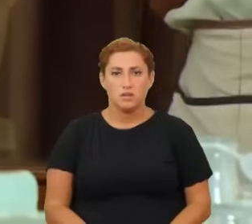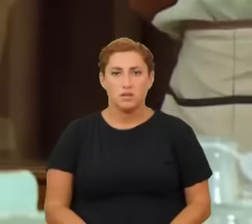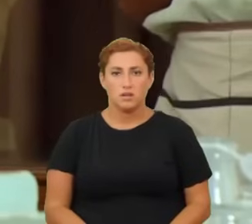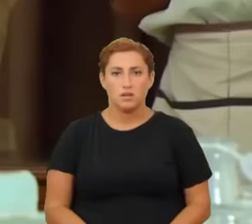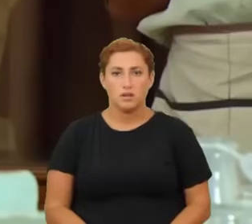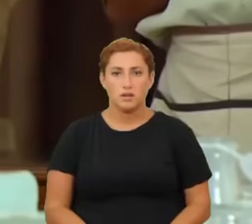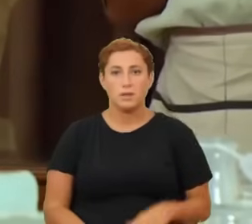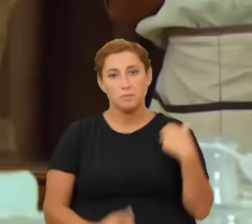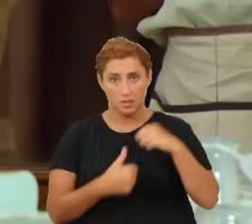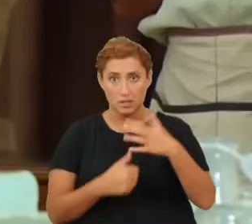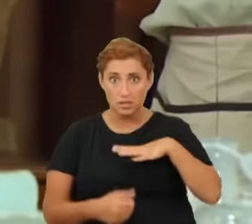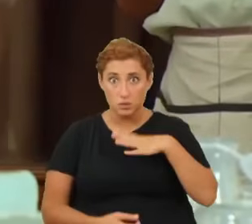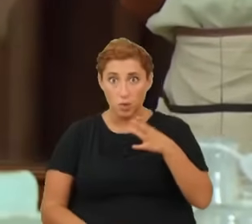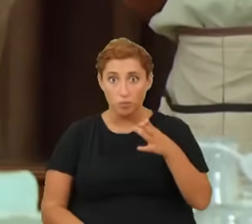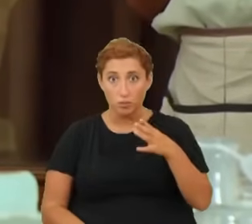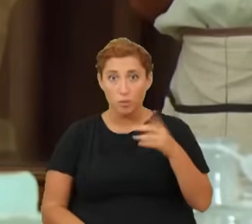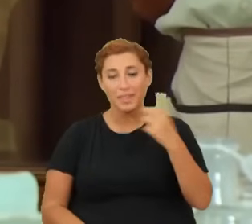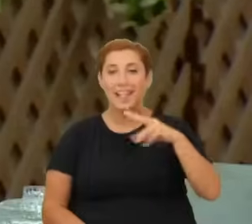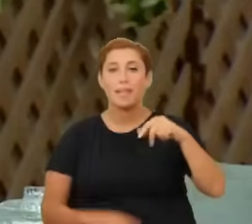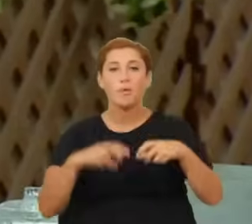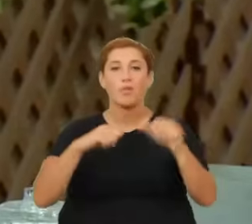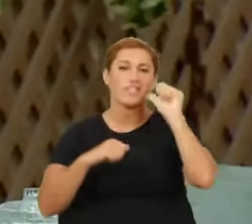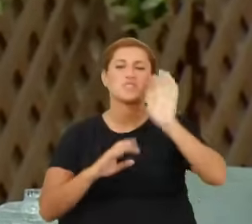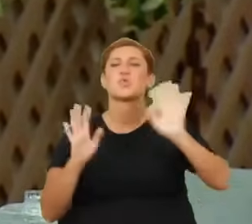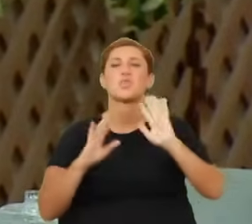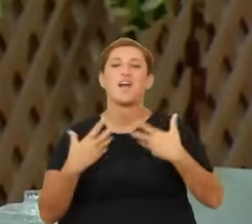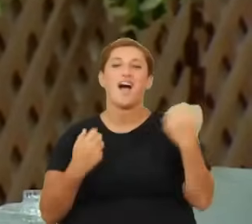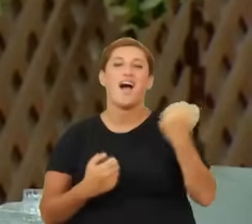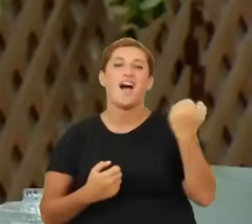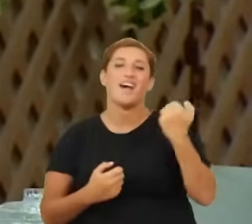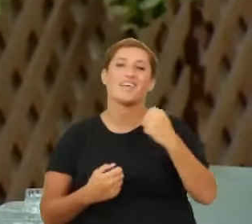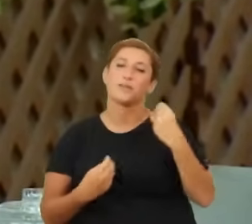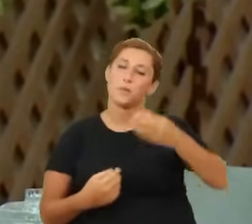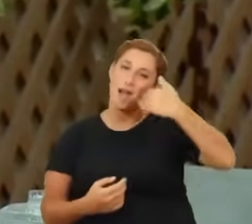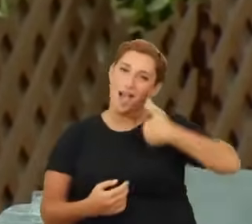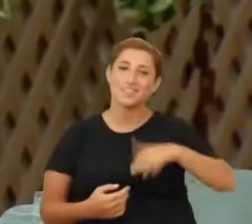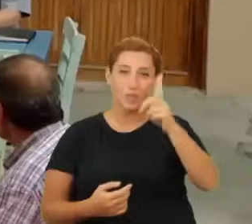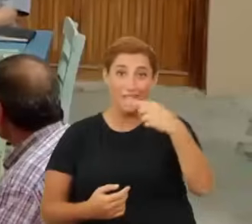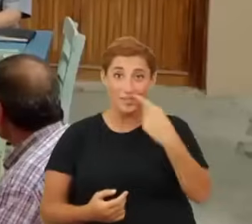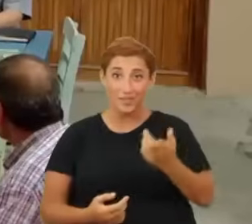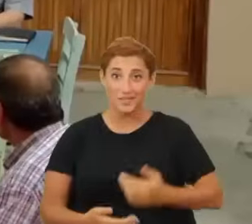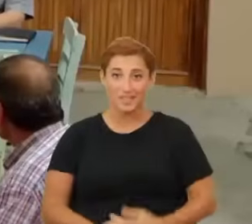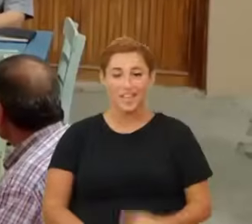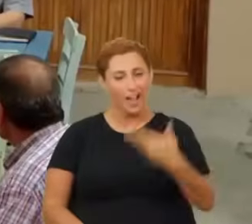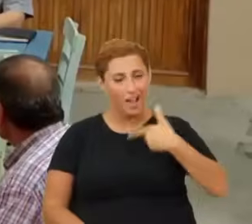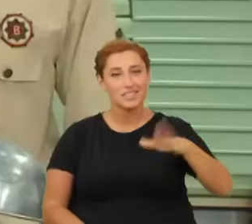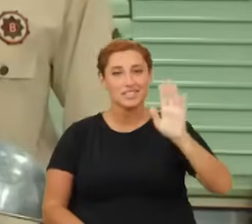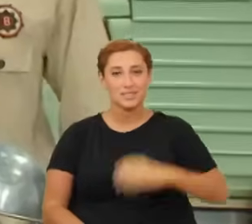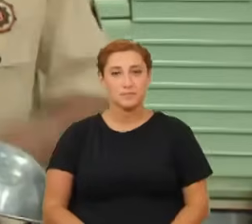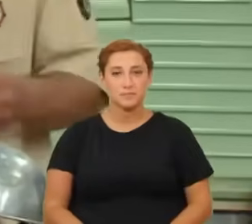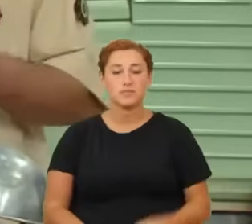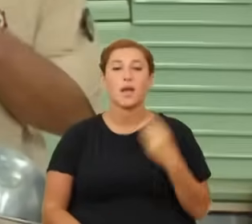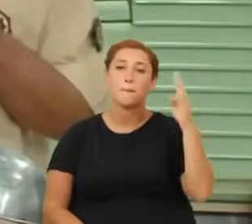Oh. İstiyor mu bir tane de elli, ha? Bir de limonata iç. Yok yok, ayran seni aksın. Hep öyle diyorsun ya. Kaysın.